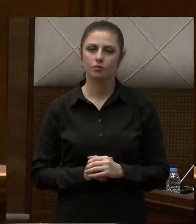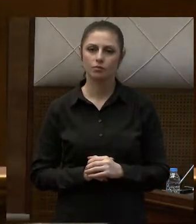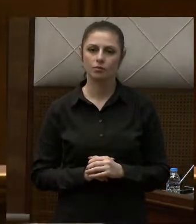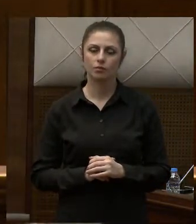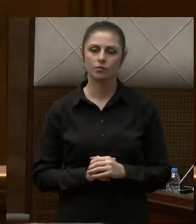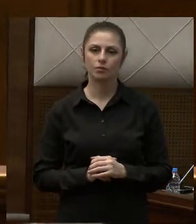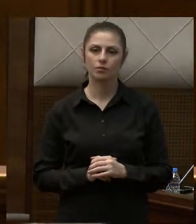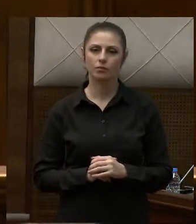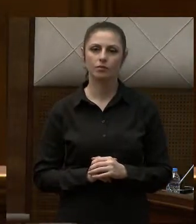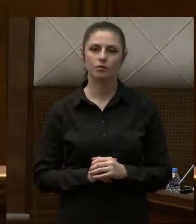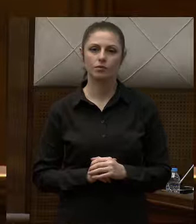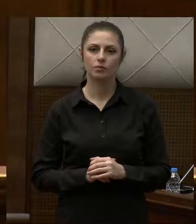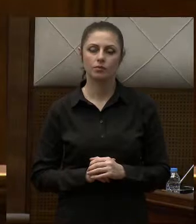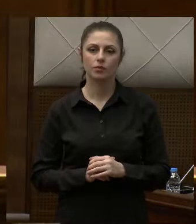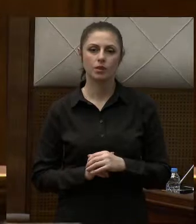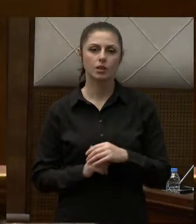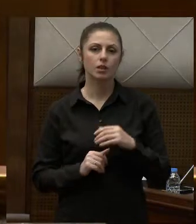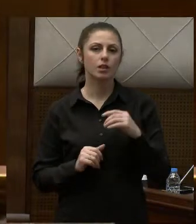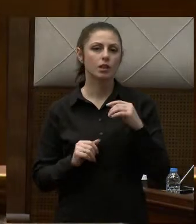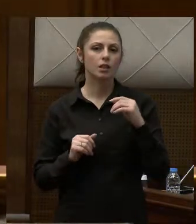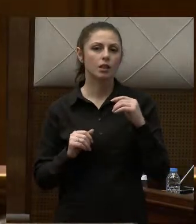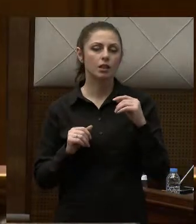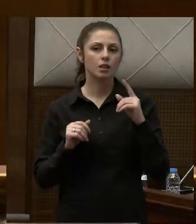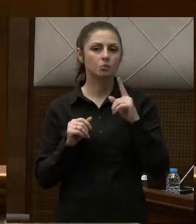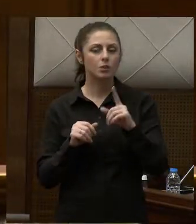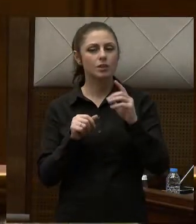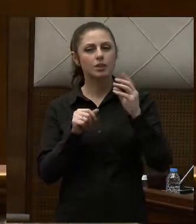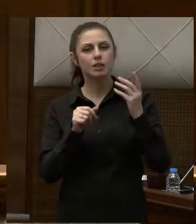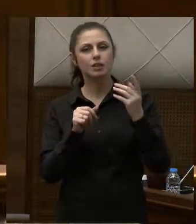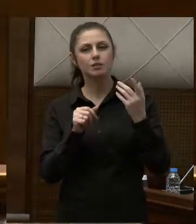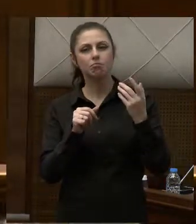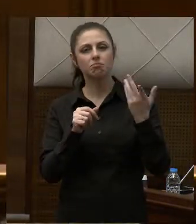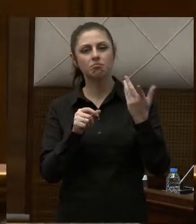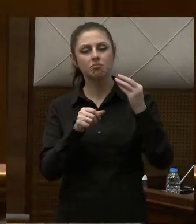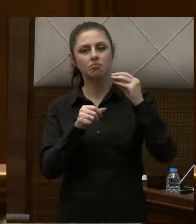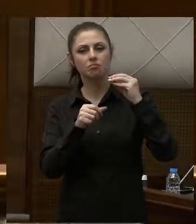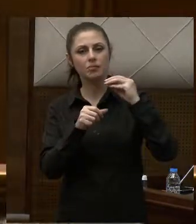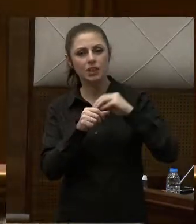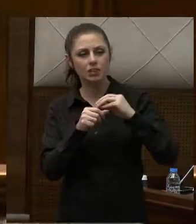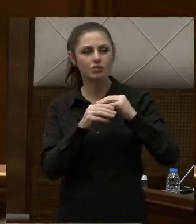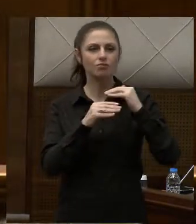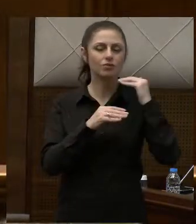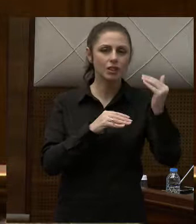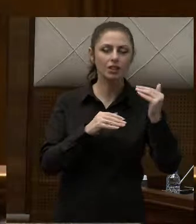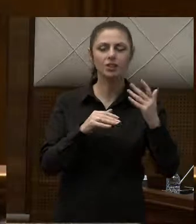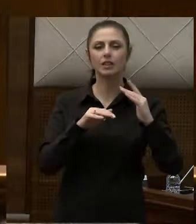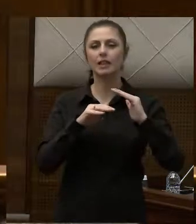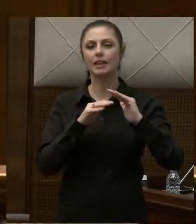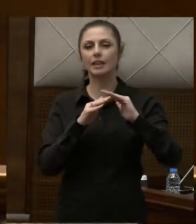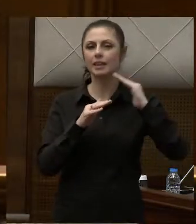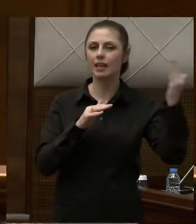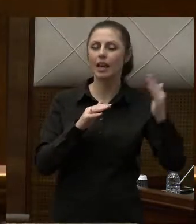emperyalizmin ve onun içteki ve dıştaki diğer ortaklarının ülkemize karşı